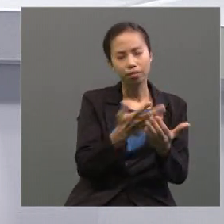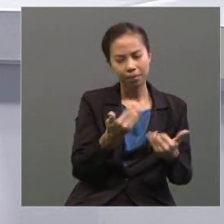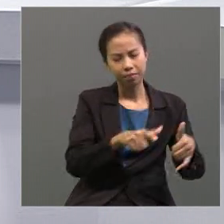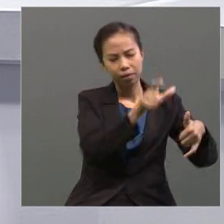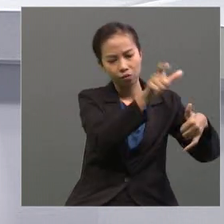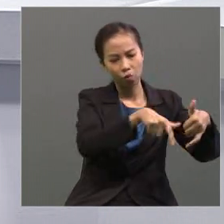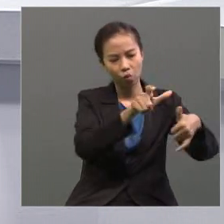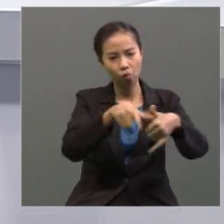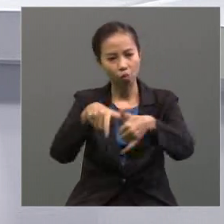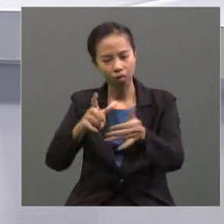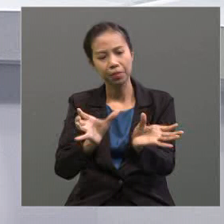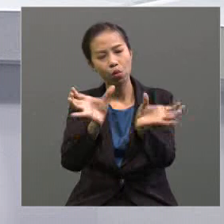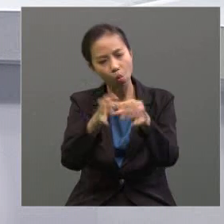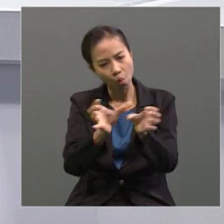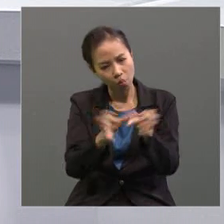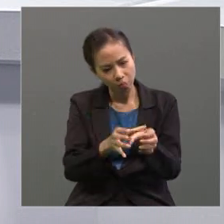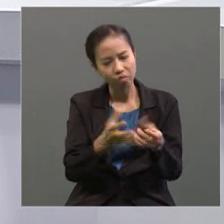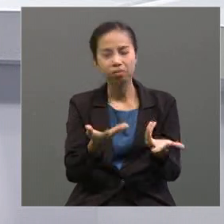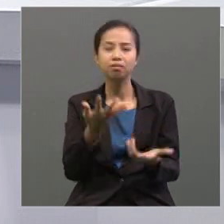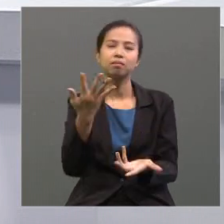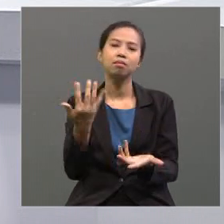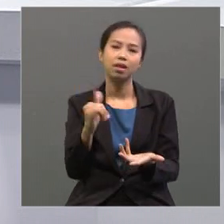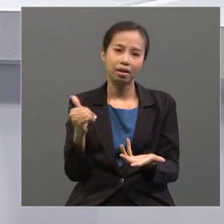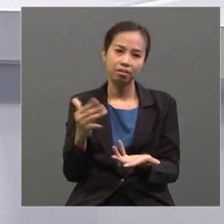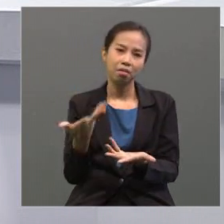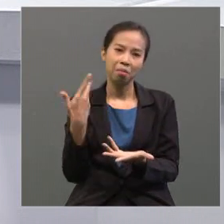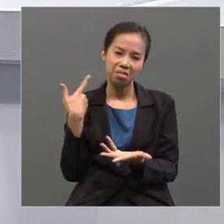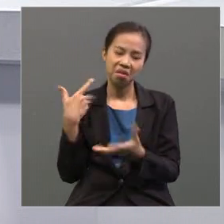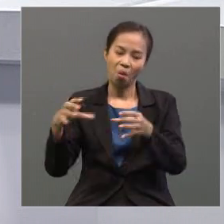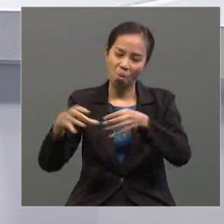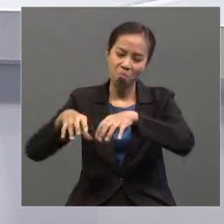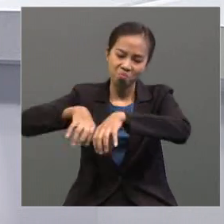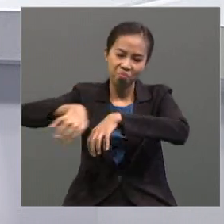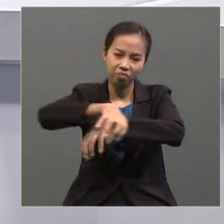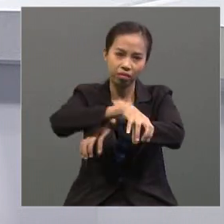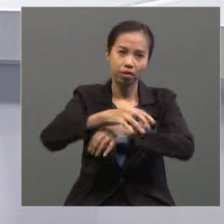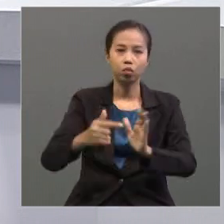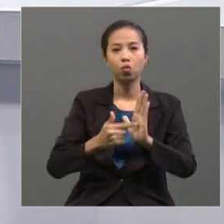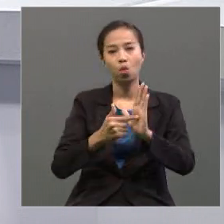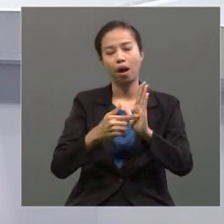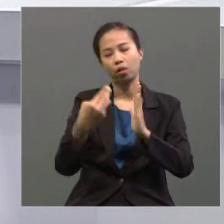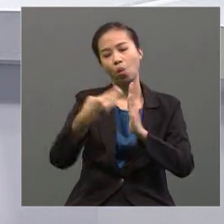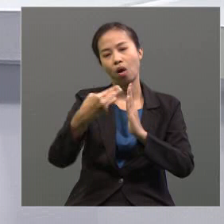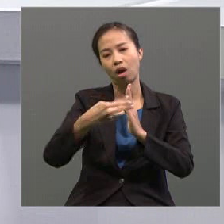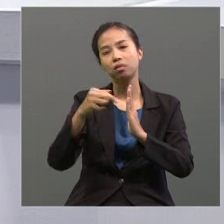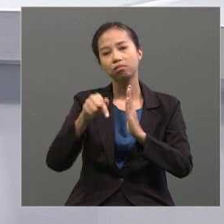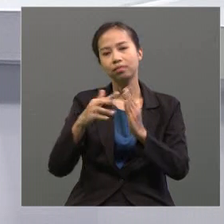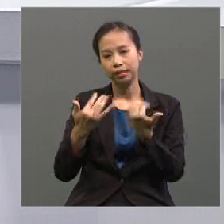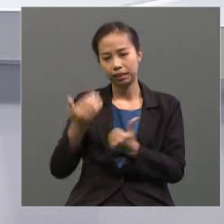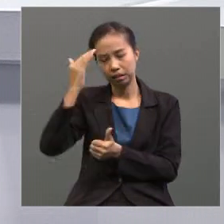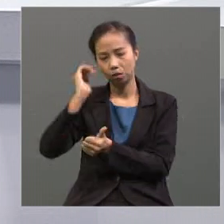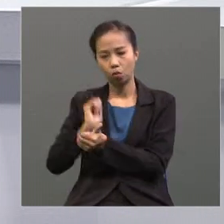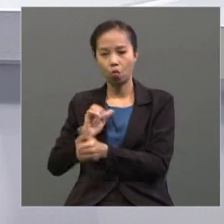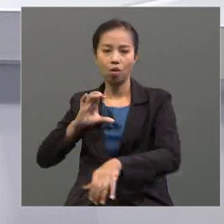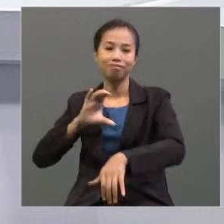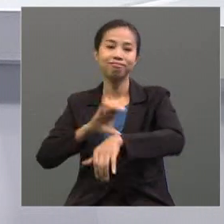รายบุคคลมีเป็นกลุ่มมีเป็นแก๊งมีทั้งในส่วนของเครือข่ายด้วยนะคะอย่างเช่นที่จังหวัดหนองคายคุณผู้ชมนะคะตำรวจเ